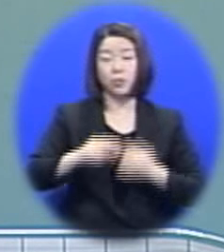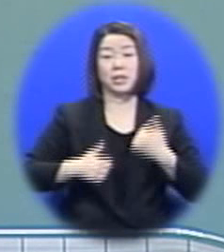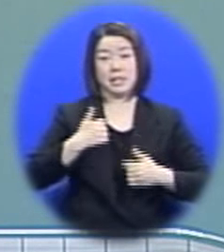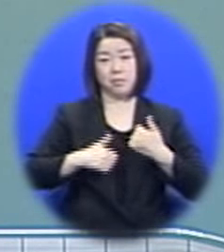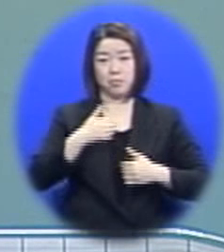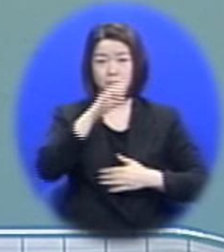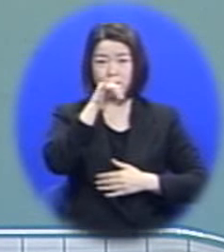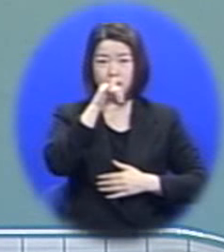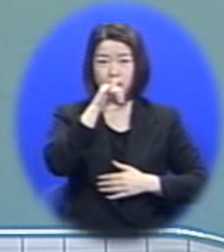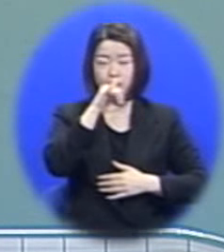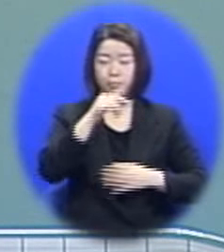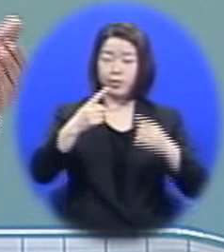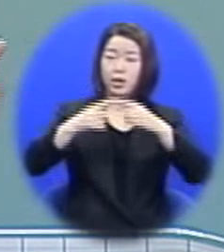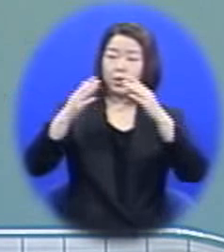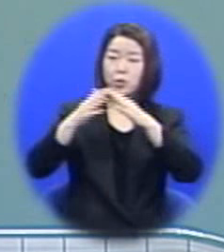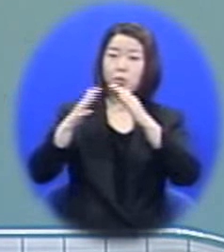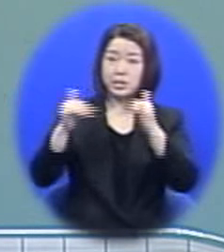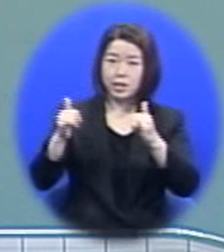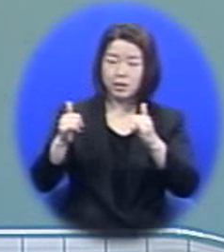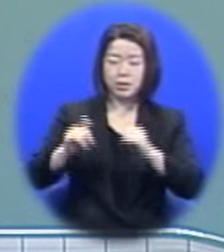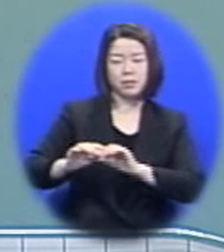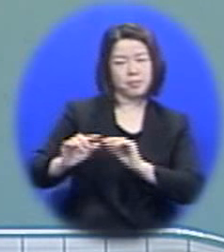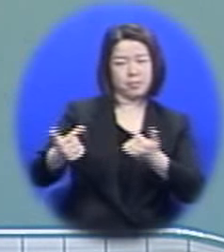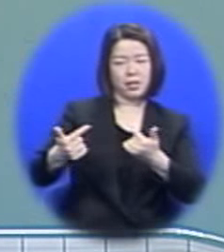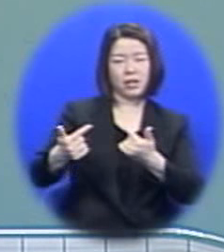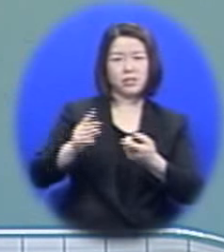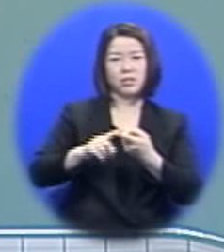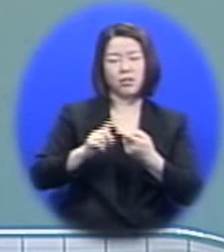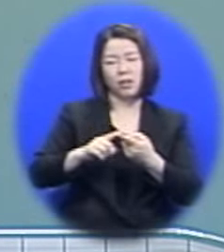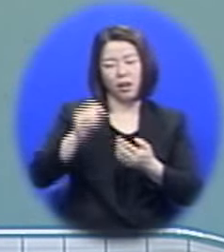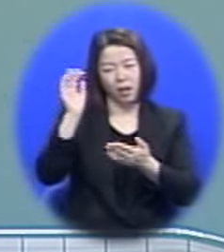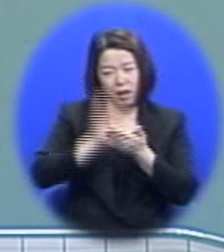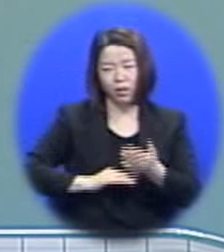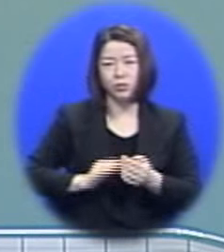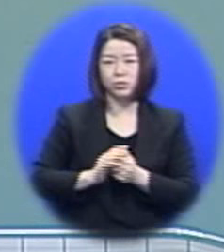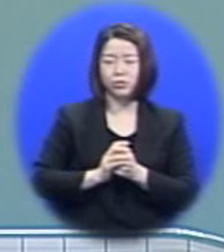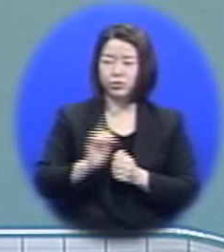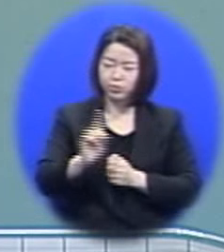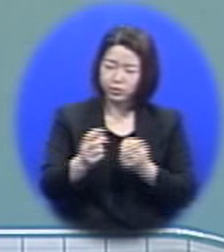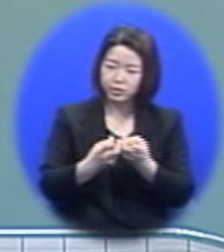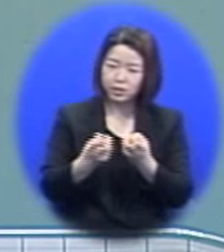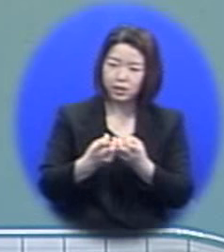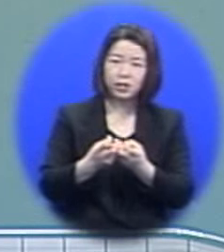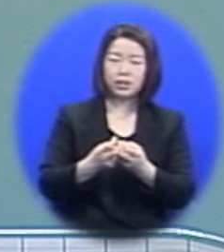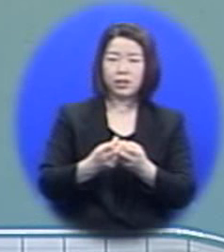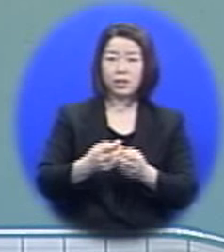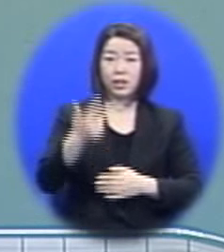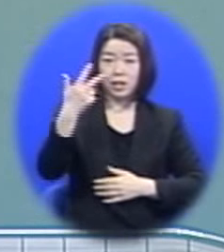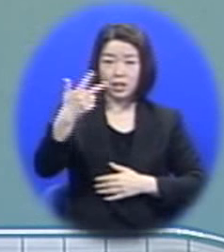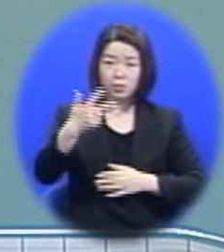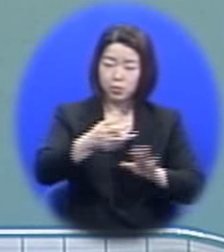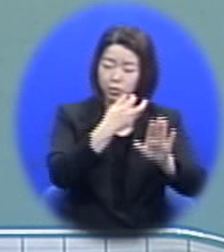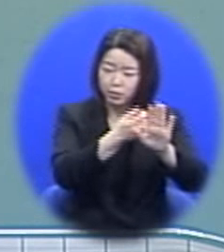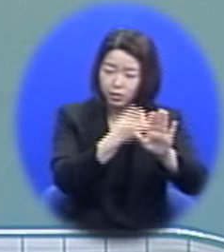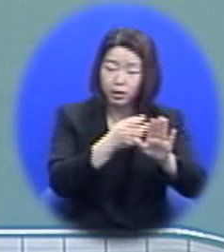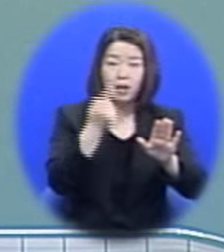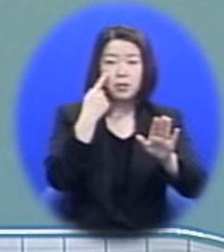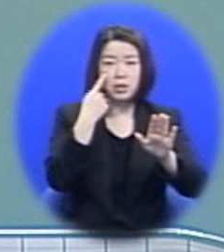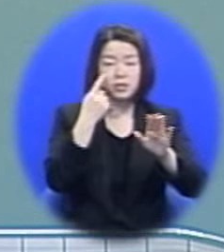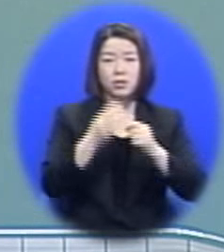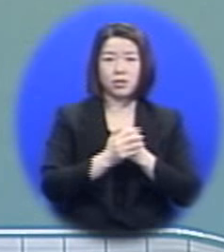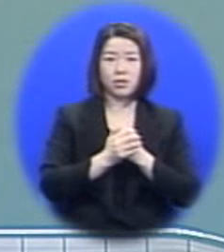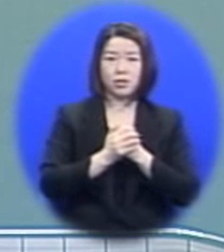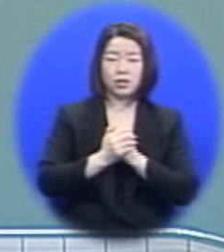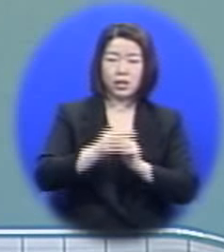기쁘지만 교인들한테는 아닌 척하면서 아 어떻게 하나요? 일곱 번까지는 두들겨 봐야지.